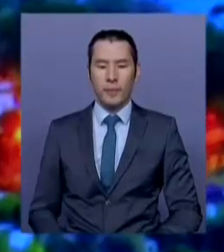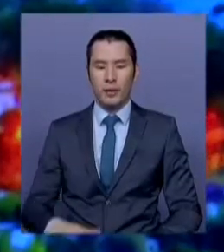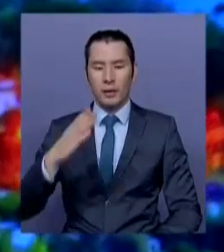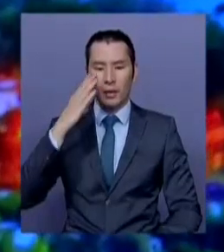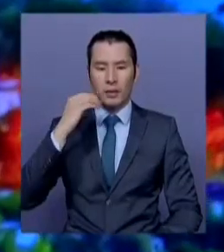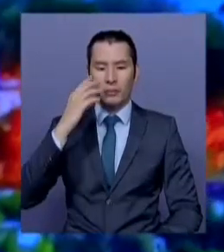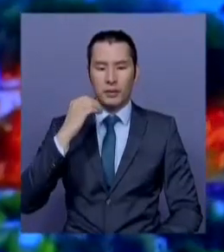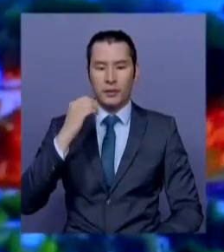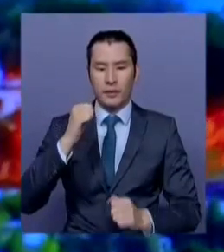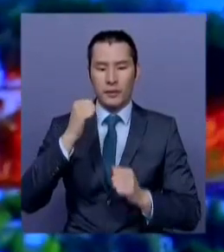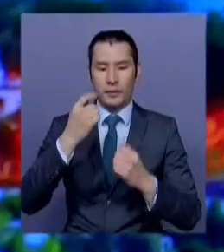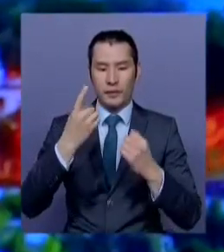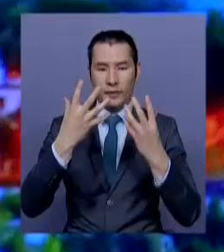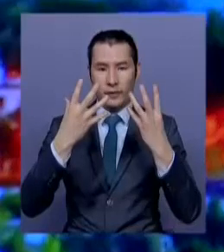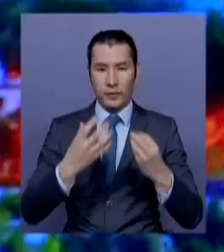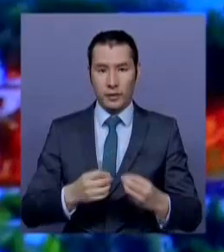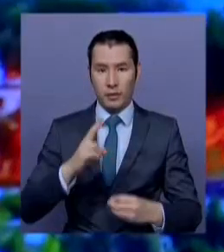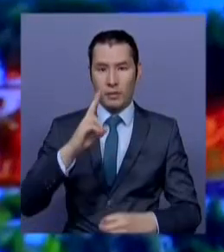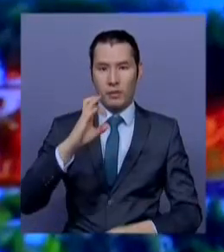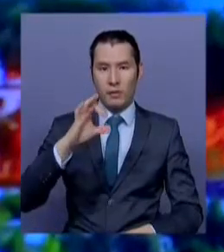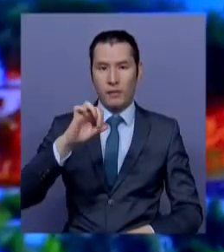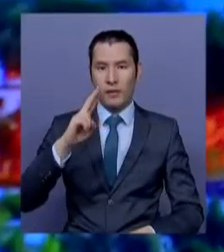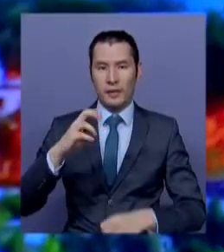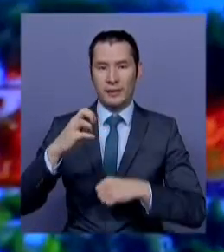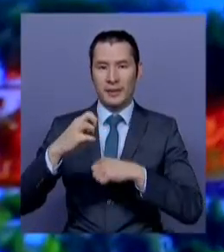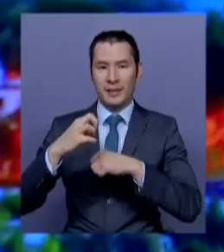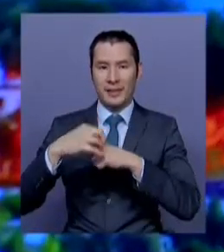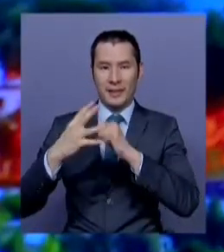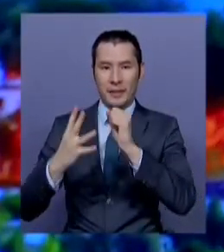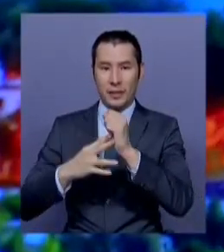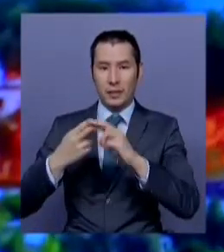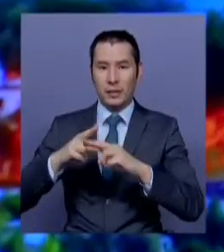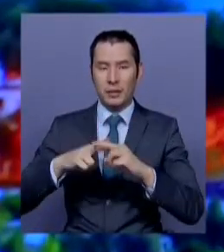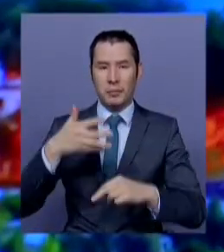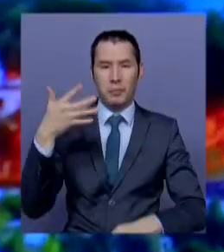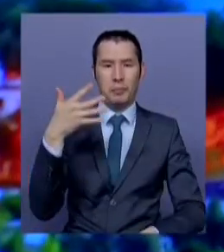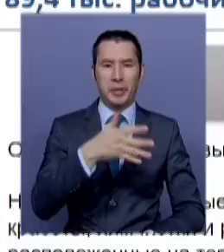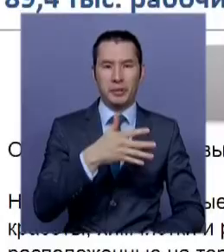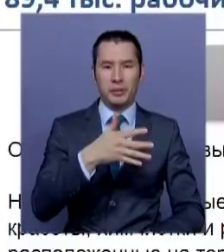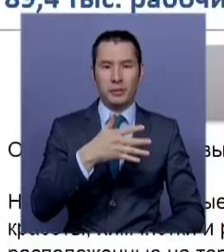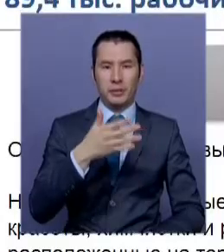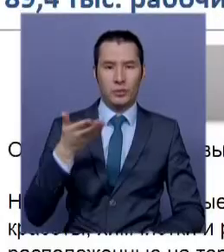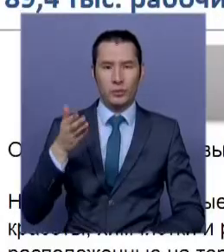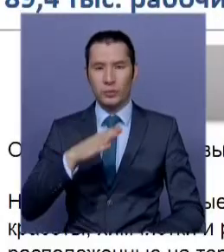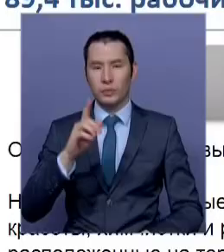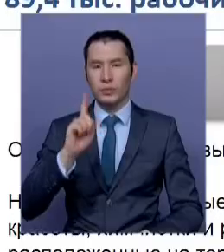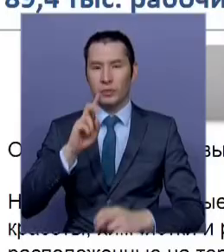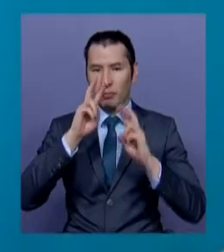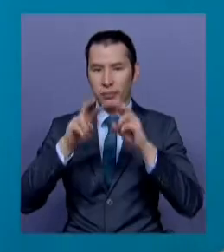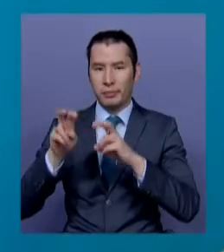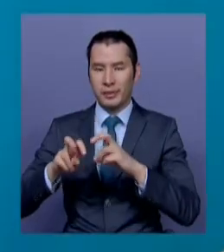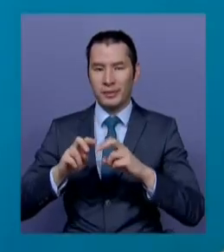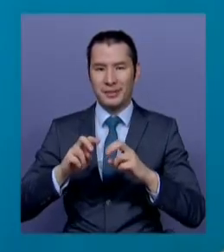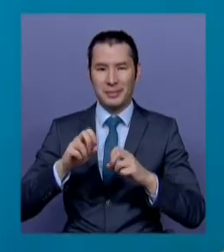Алматыда күніне 5000 COVID-19 инфекциясын анықтайтын тест жасау жоспарланып отыр. Бұл мәселе шахар басшысы Бақытжан